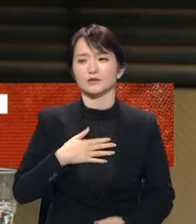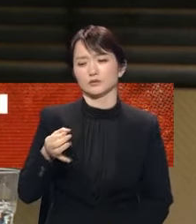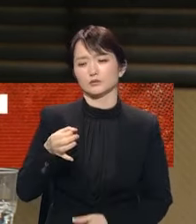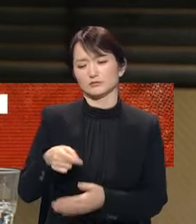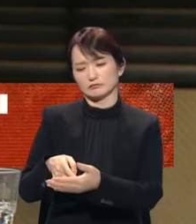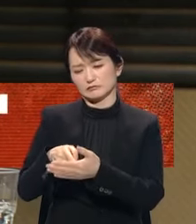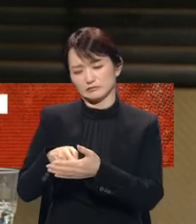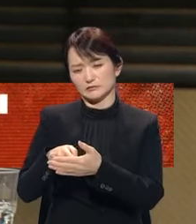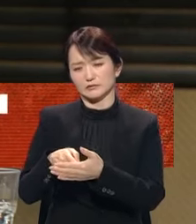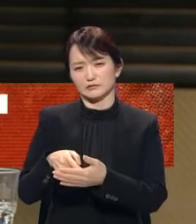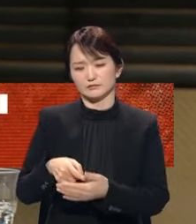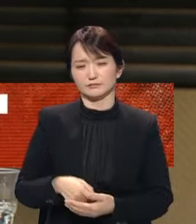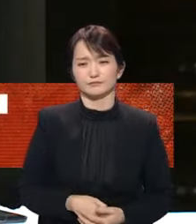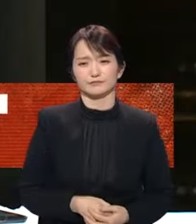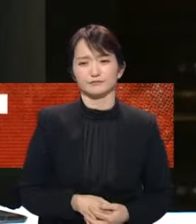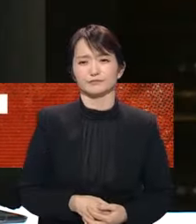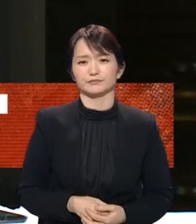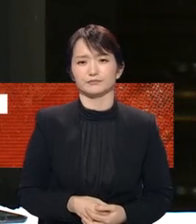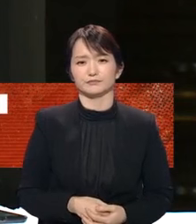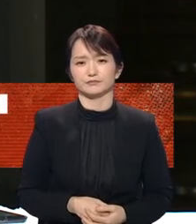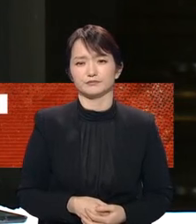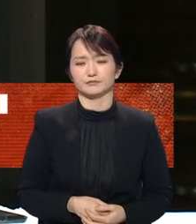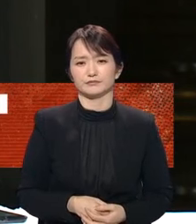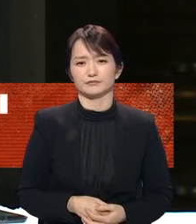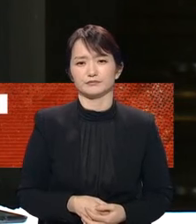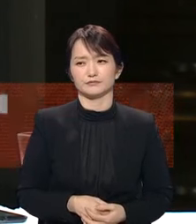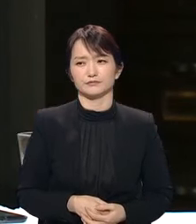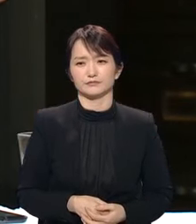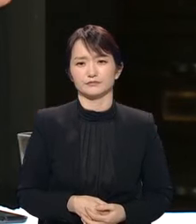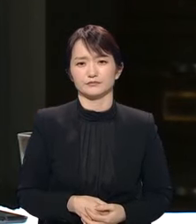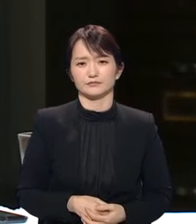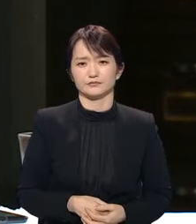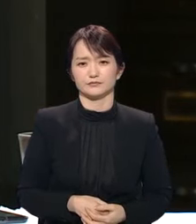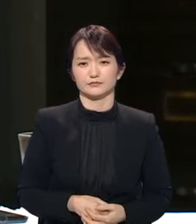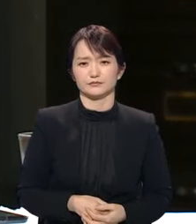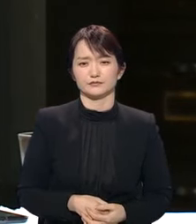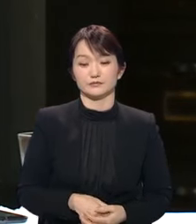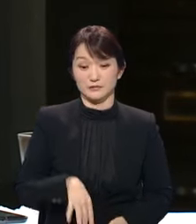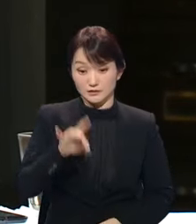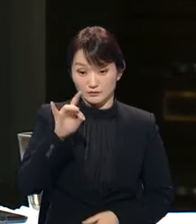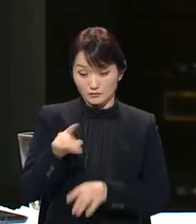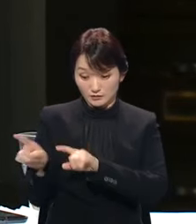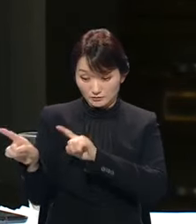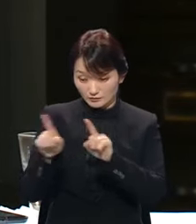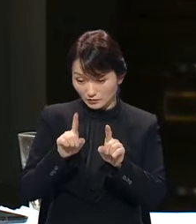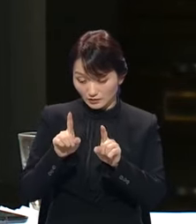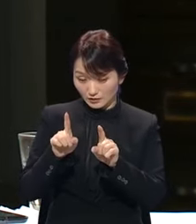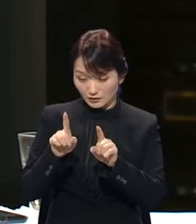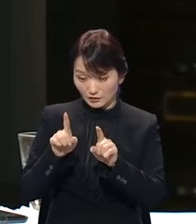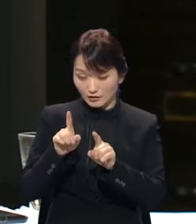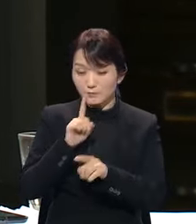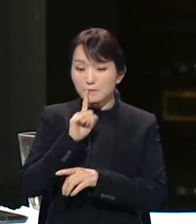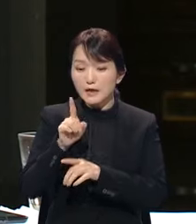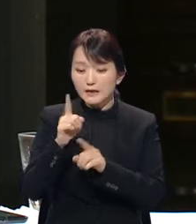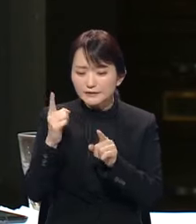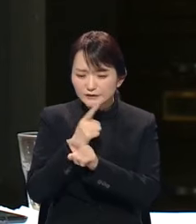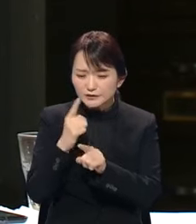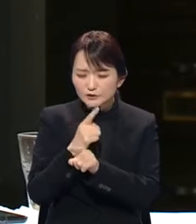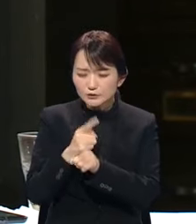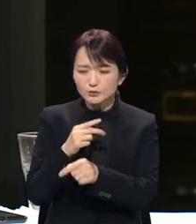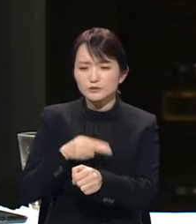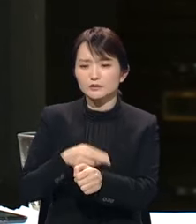것 같습니다. 아니 이게 저희가 교수님 처음에는 재활사의 폭행으로 시작했는데 아 이게